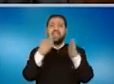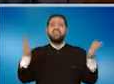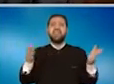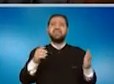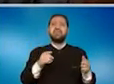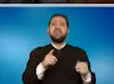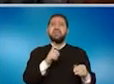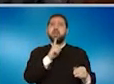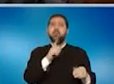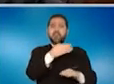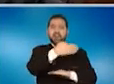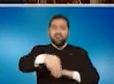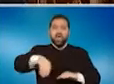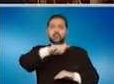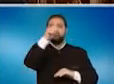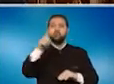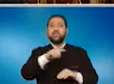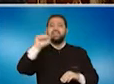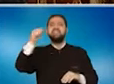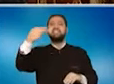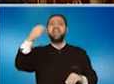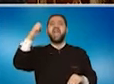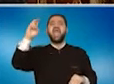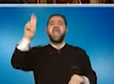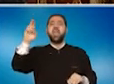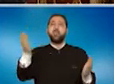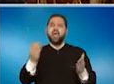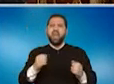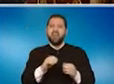de omenire și de omenitate. Deja